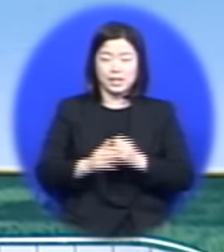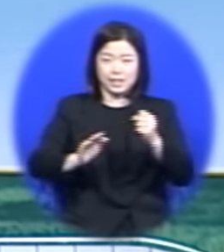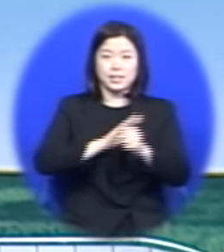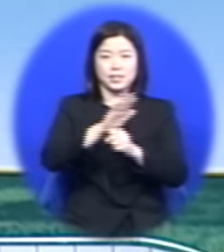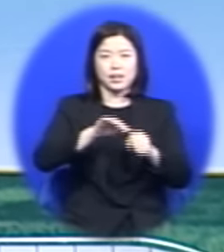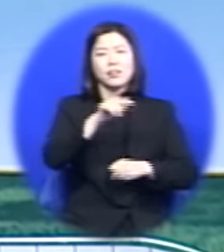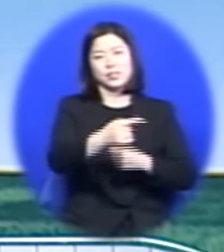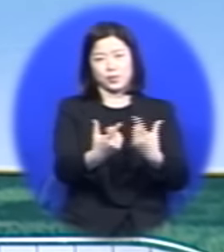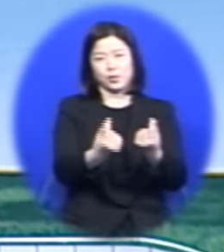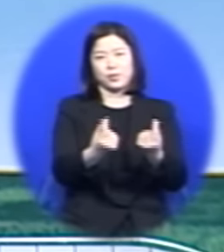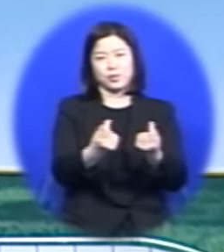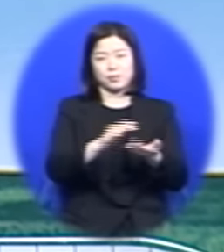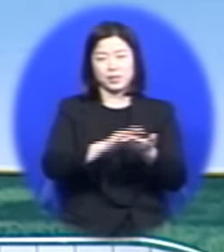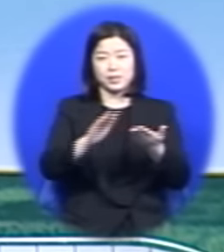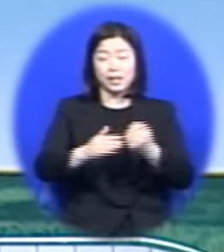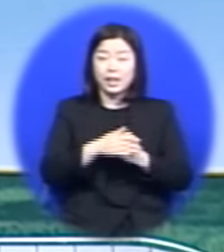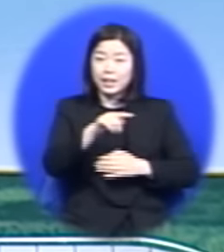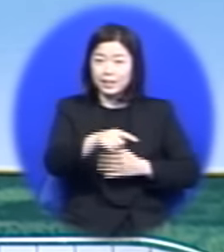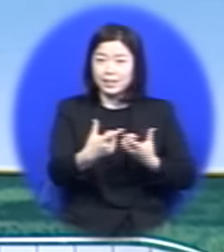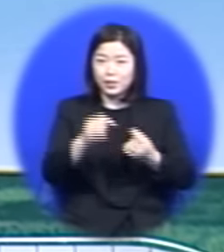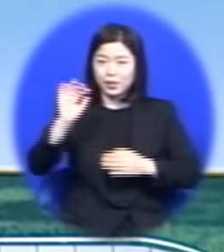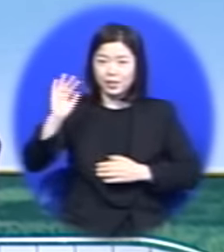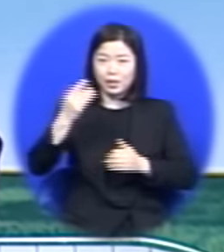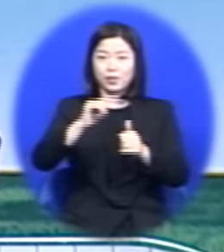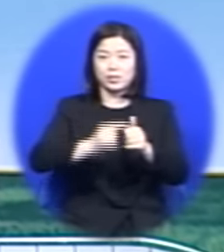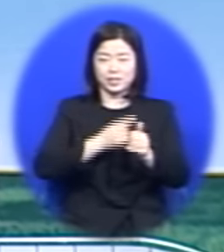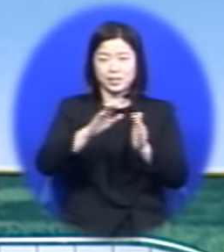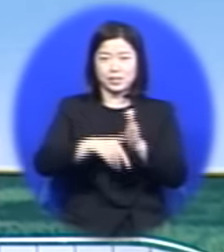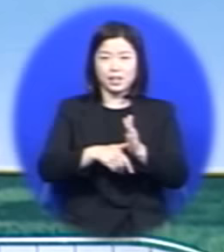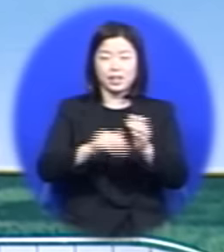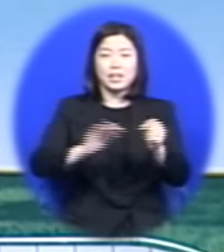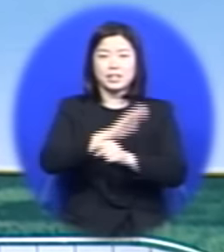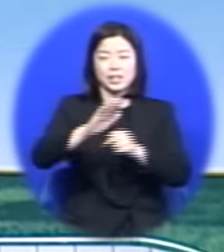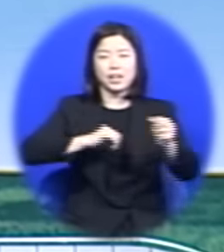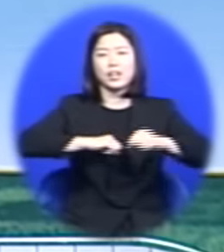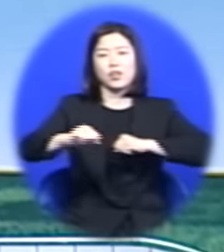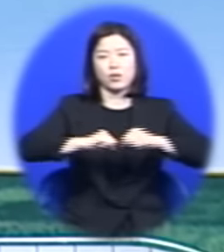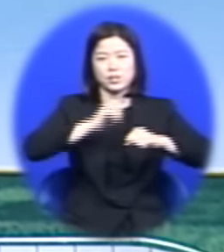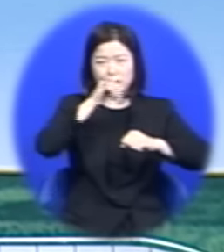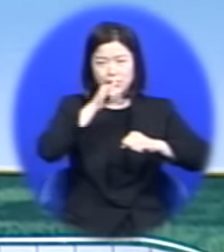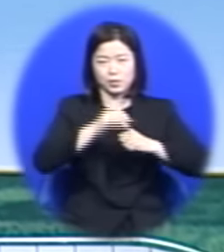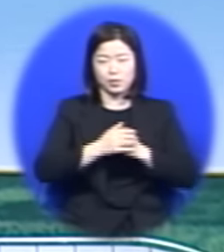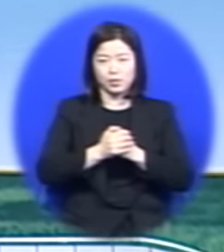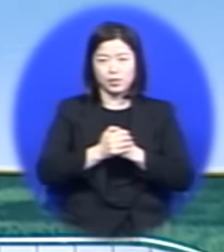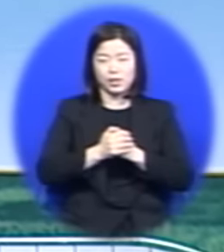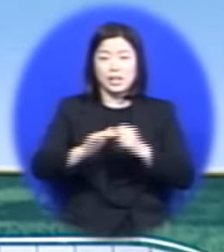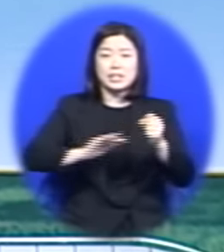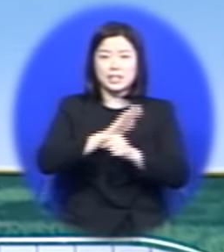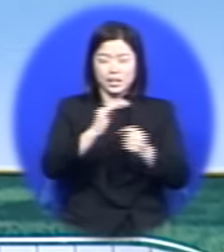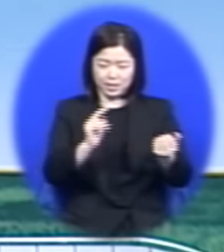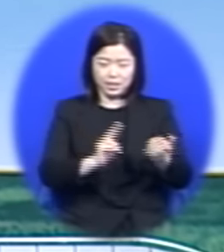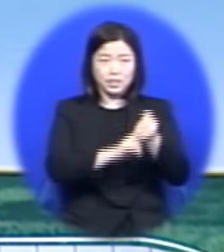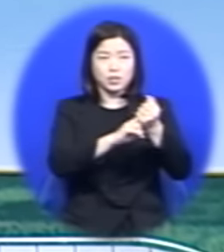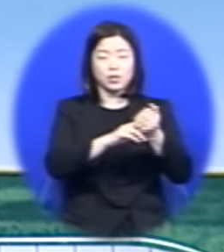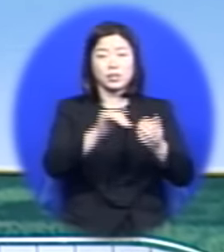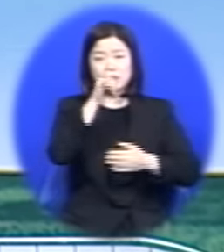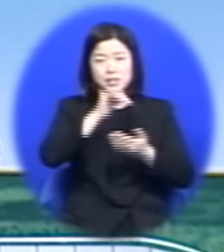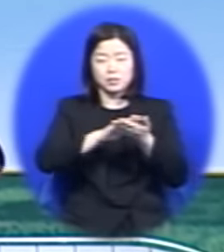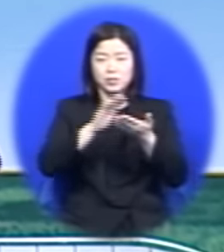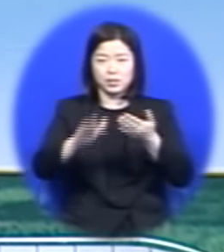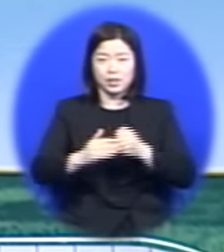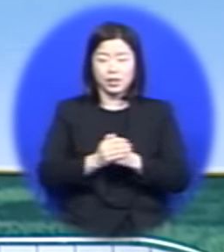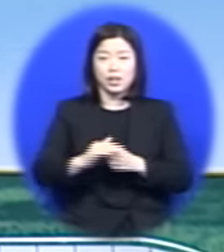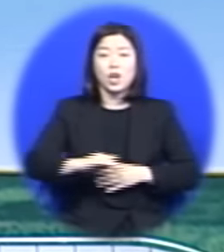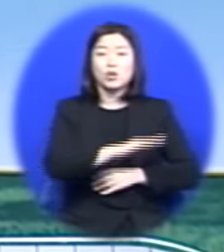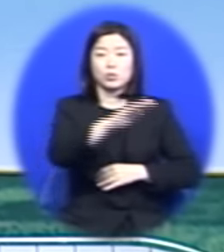사랑은 그런 거예요. 이렇게 되어질 때 그때 사랑의 역사예요. 그때 사랑의 기적이에요.